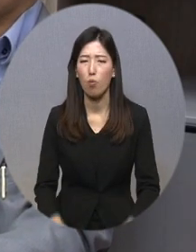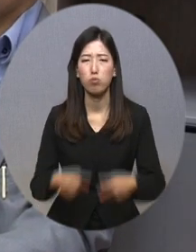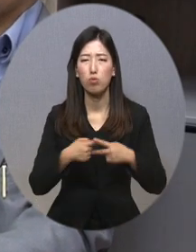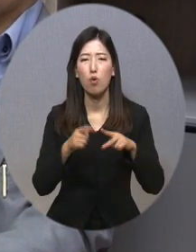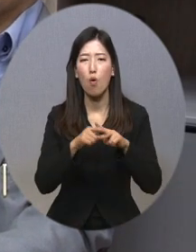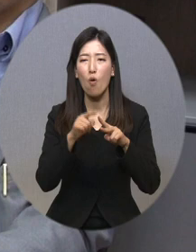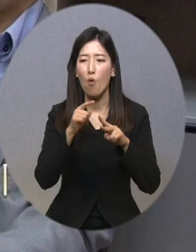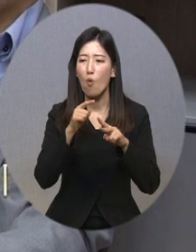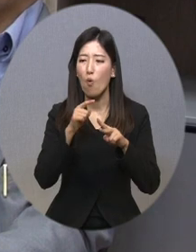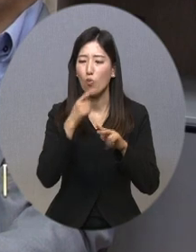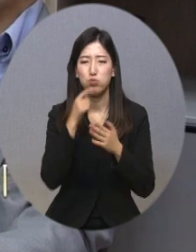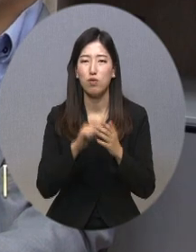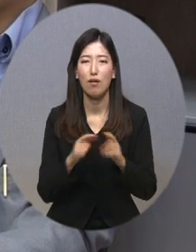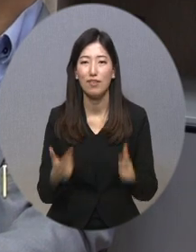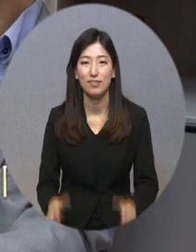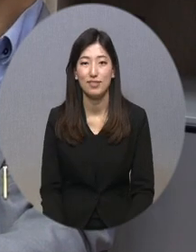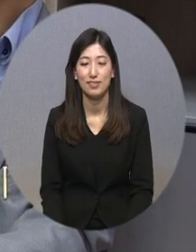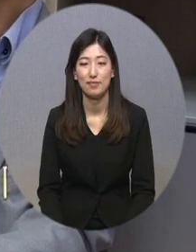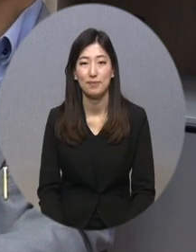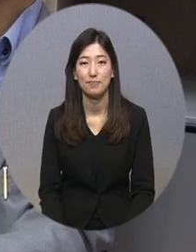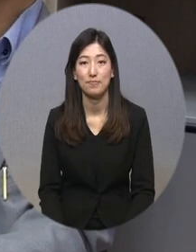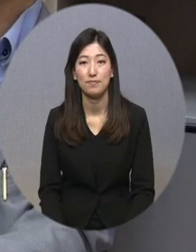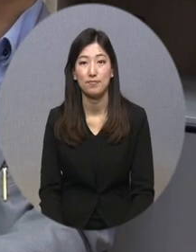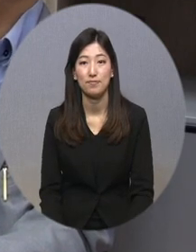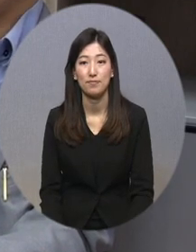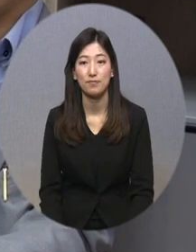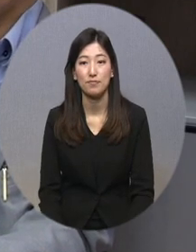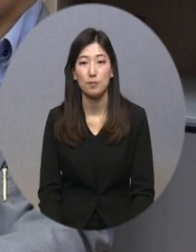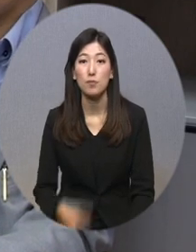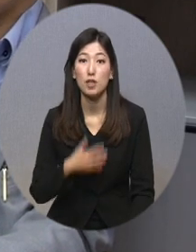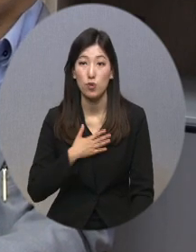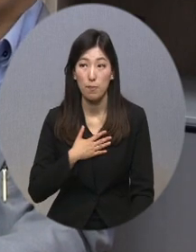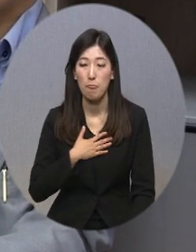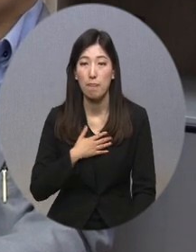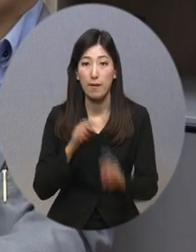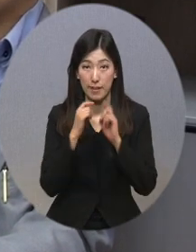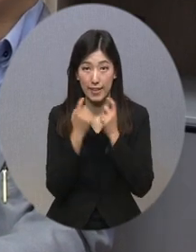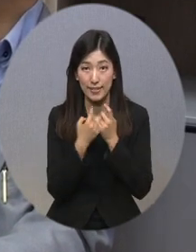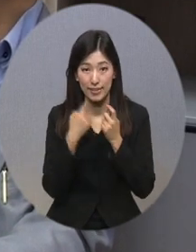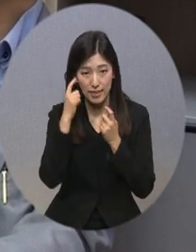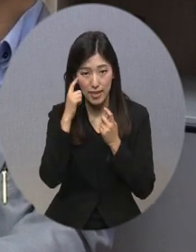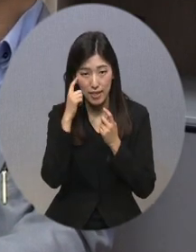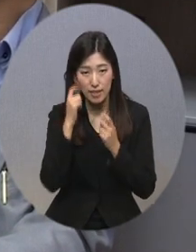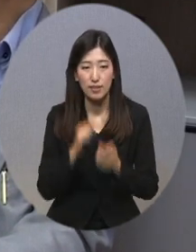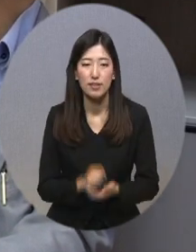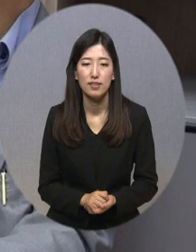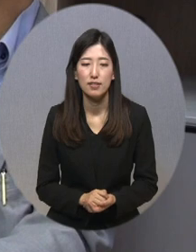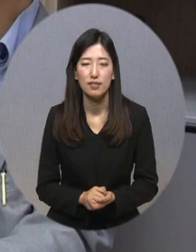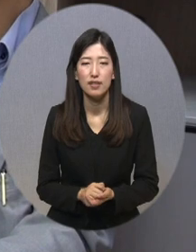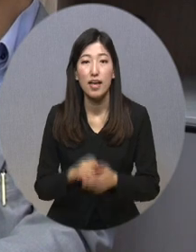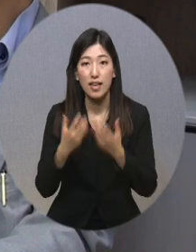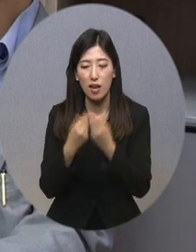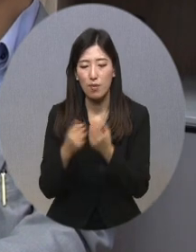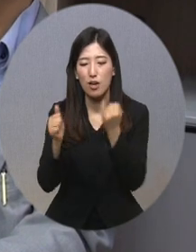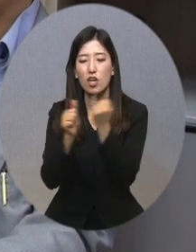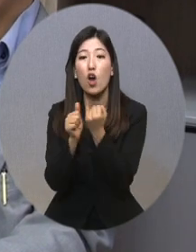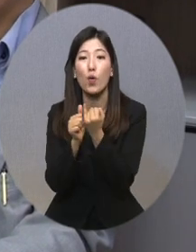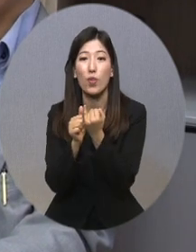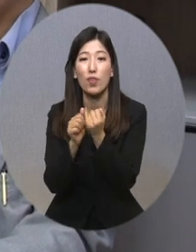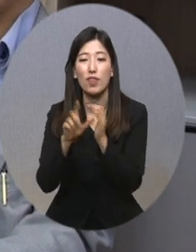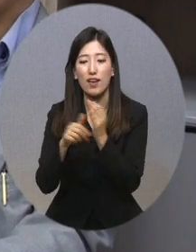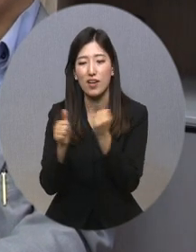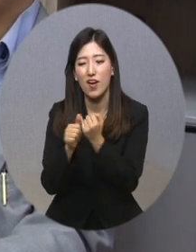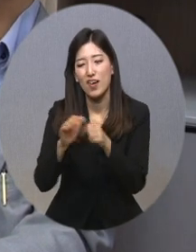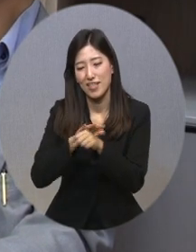네. 저도 개인적으로는 네. 그렇게 서로 사랑해서 결혼했던 배우자가